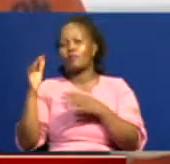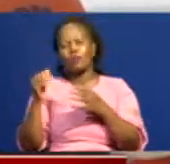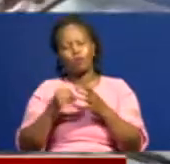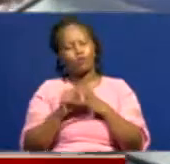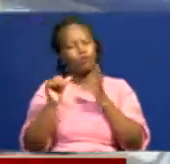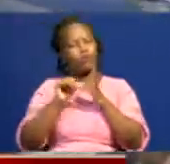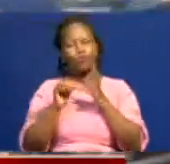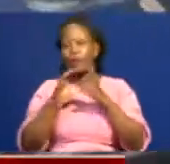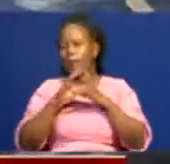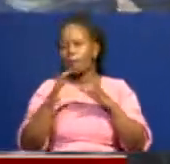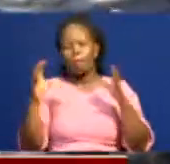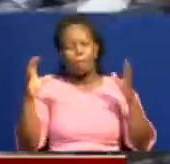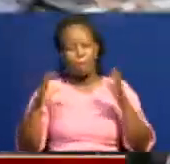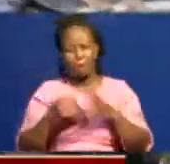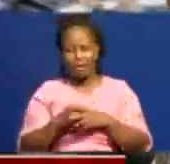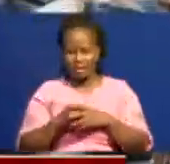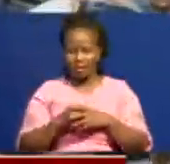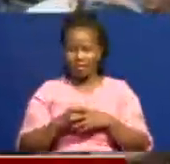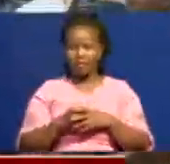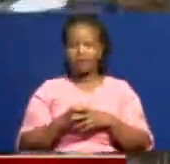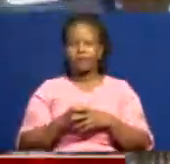yako.